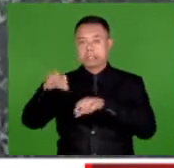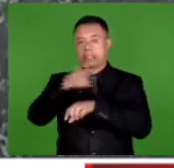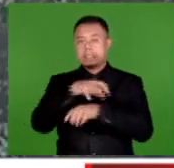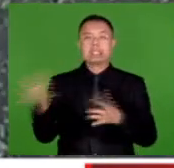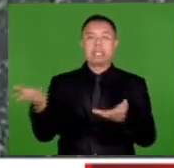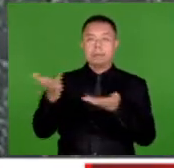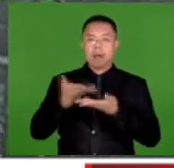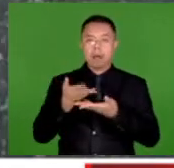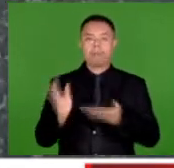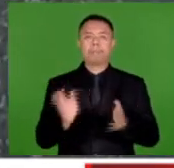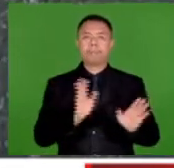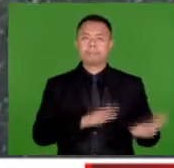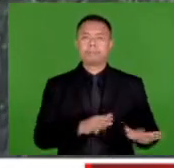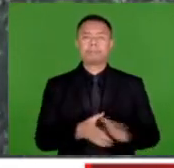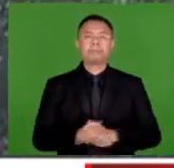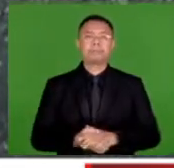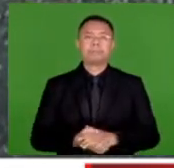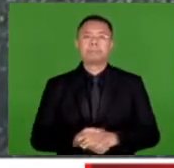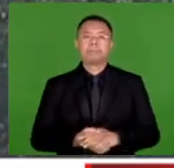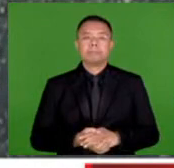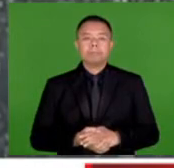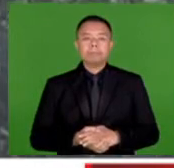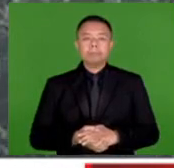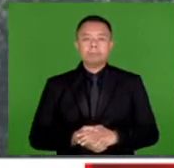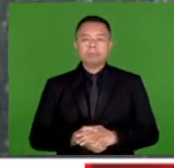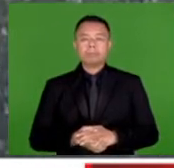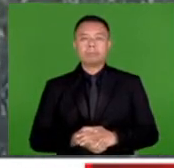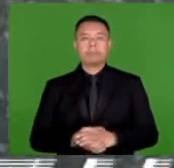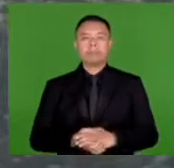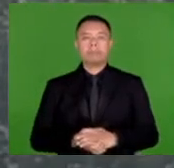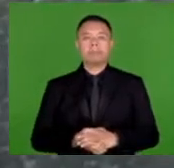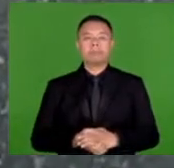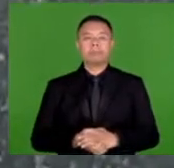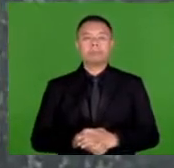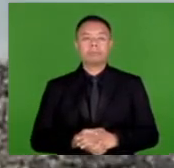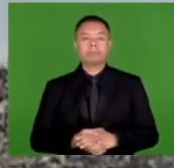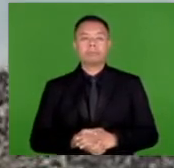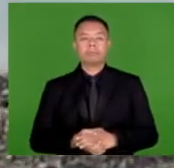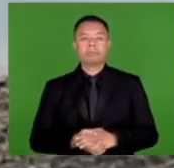Dari Kabupaten Bandung Barat, Jawa Barat, Cepi Kurnia, TV One mengabarkan.